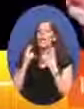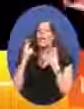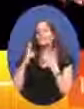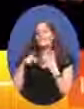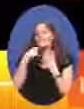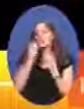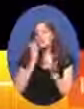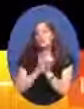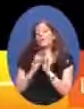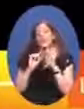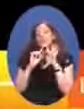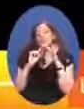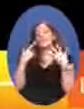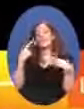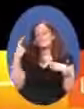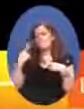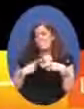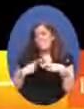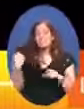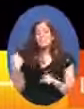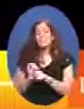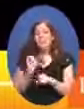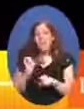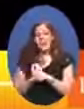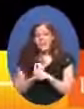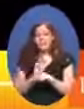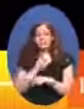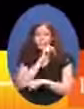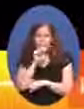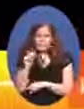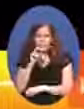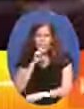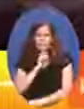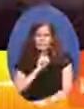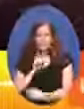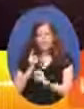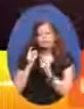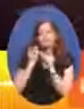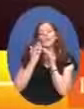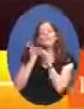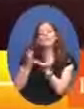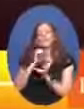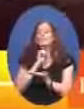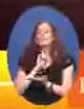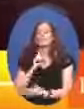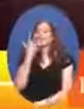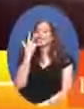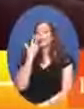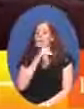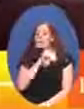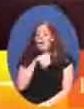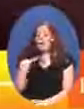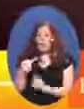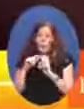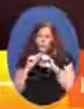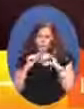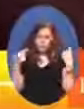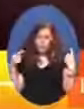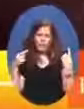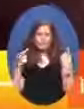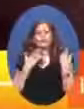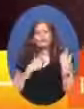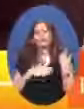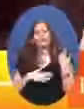לציין שאנחנו כבר 7.5 שנים פועלים בנושא הסורי ולטובת סורים, דרך 3 גבולות שונים. מהקמת שכנות